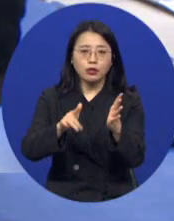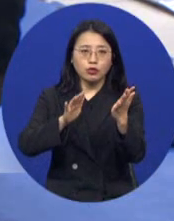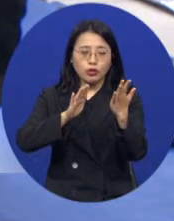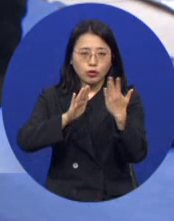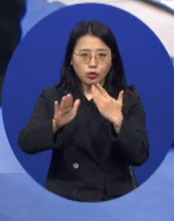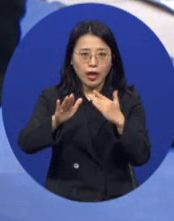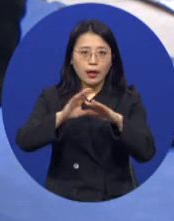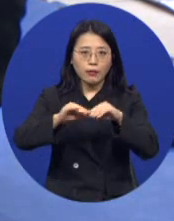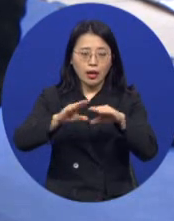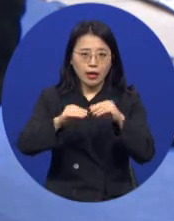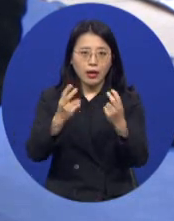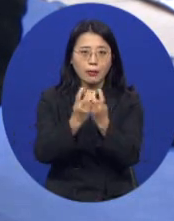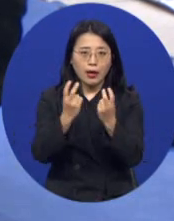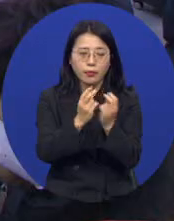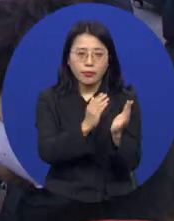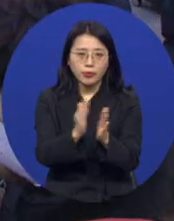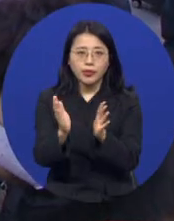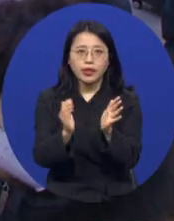매뉴얼이 만들어졌습니다.